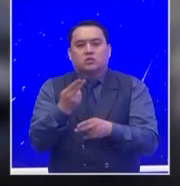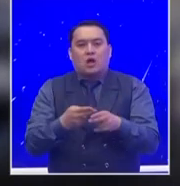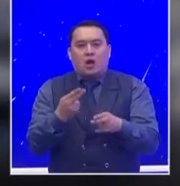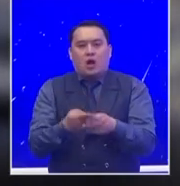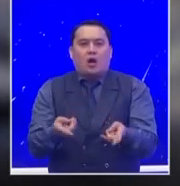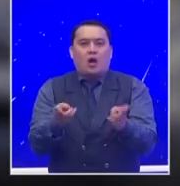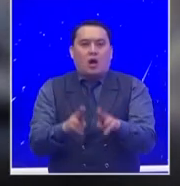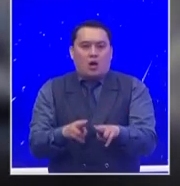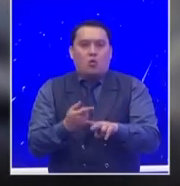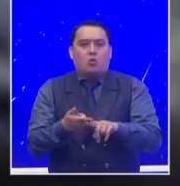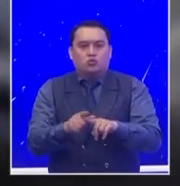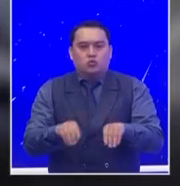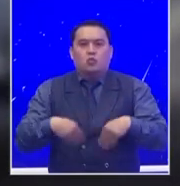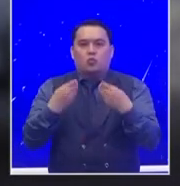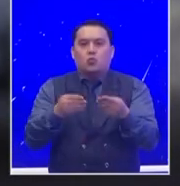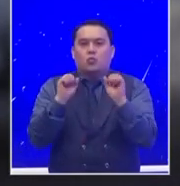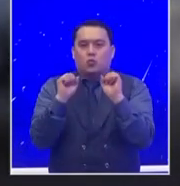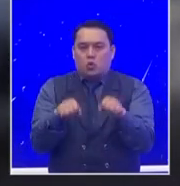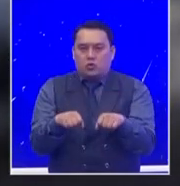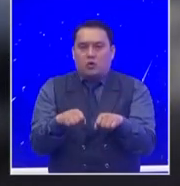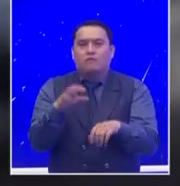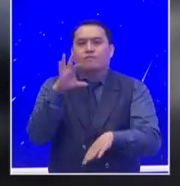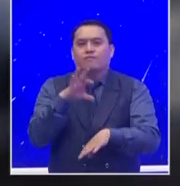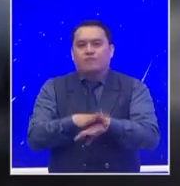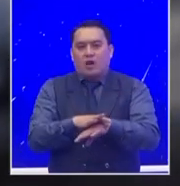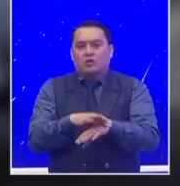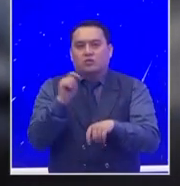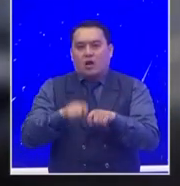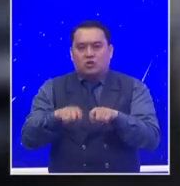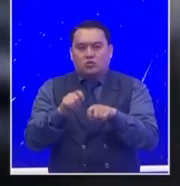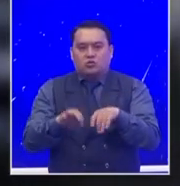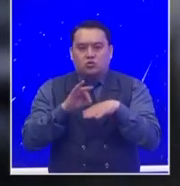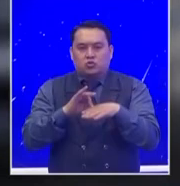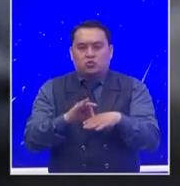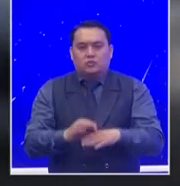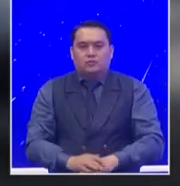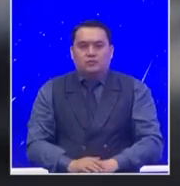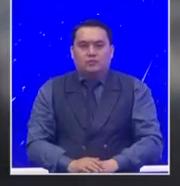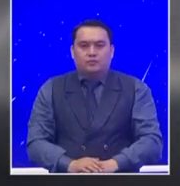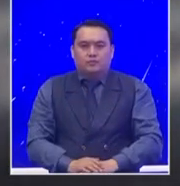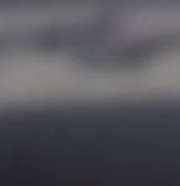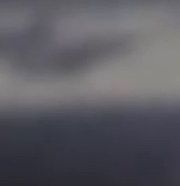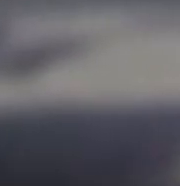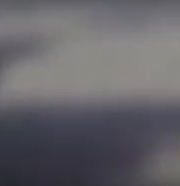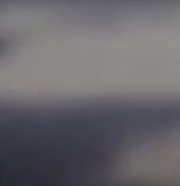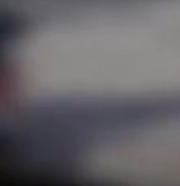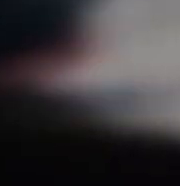жерде қалып осында өткізілуі мүмкін. Аталған факті бойынша тексеріс жүргізіліп жатыр.